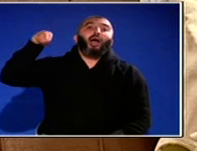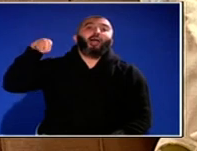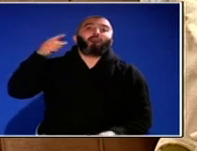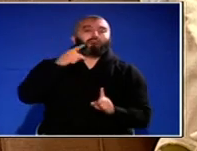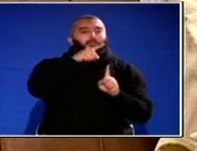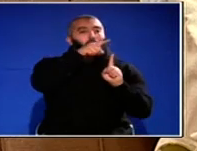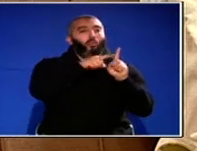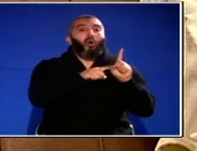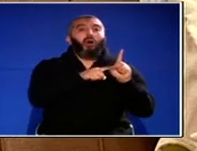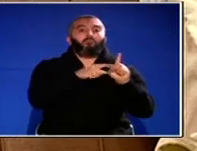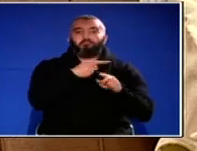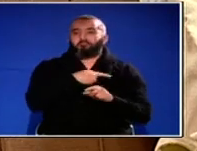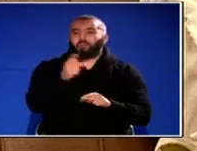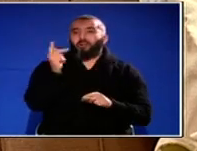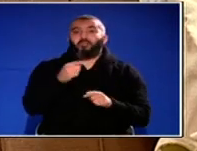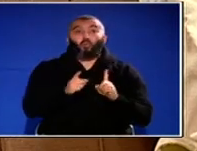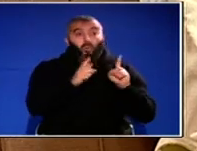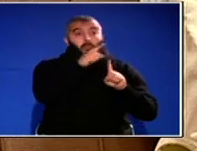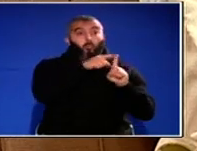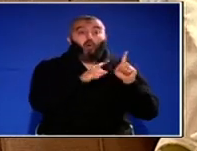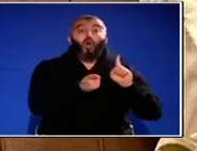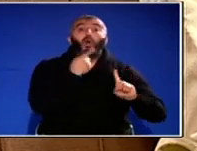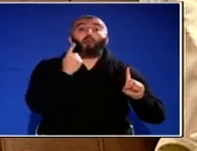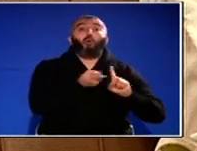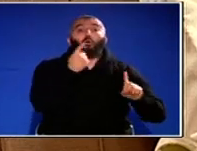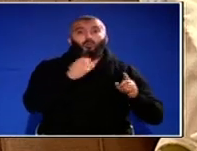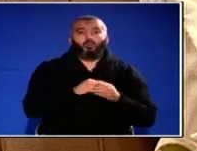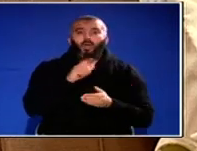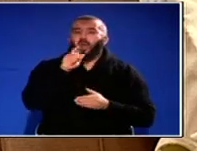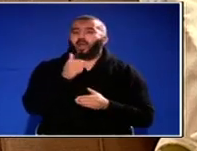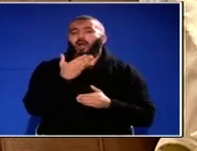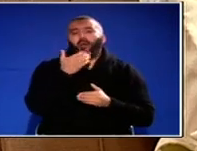الكريم الذي هو من الأشهر الحرم، وبركات الخير